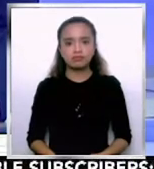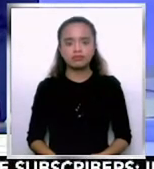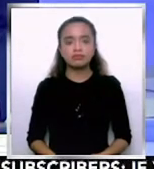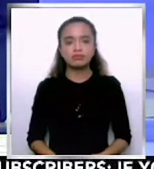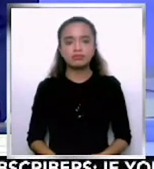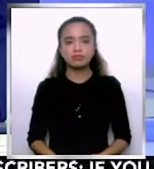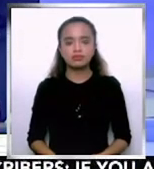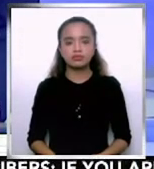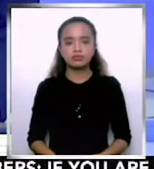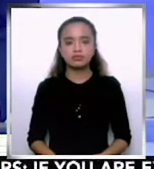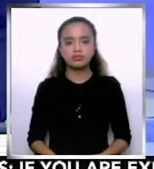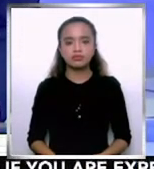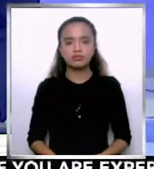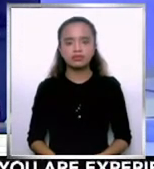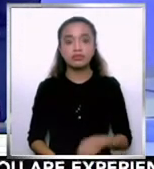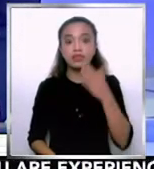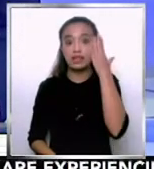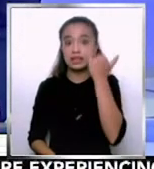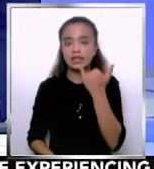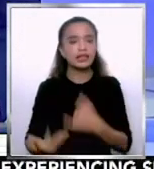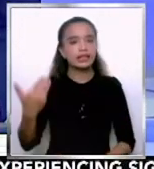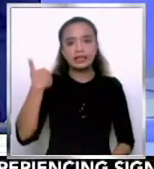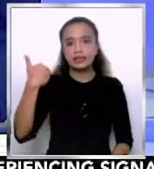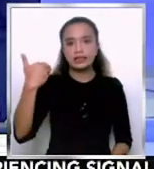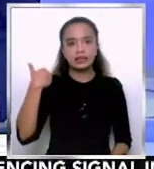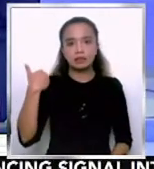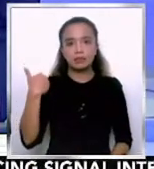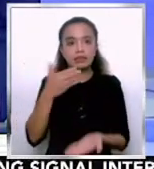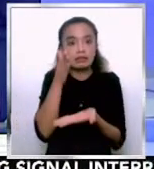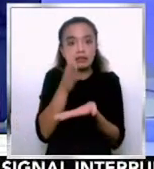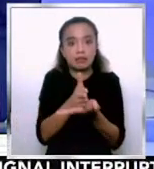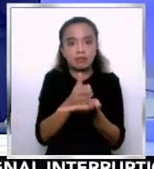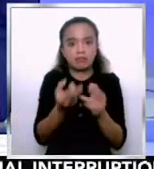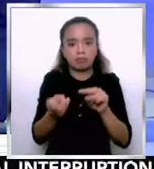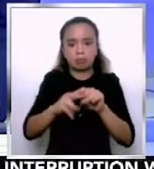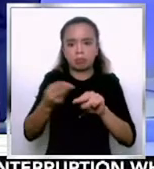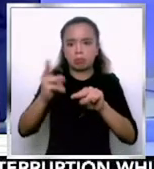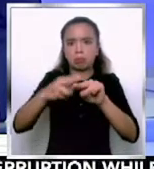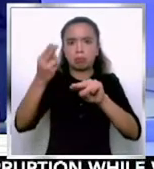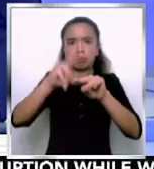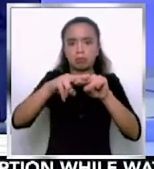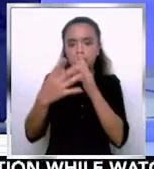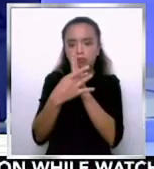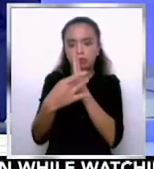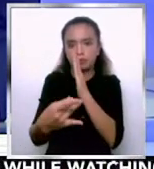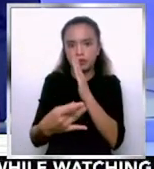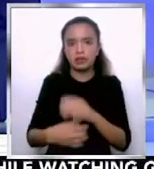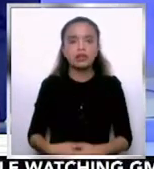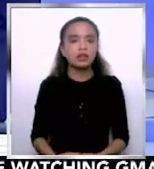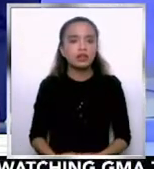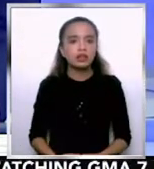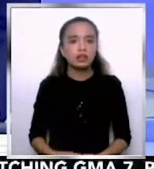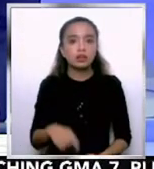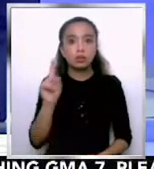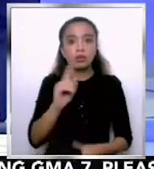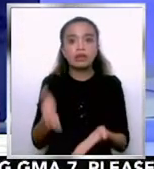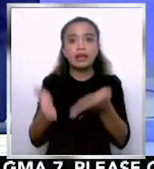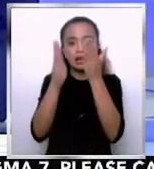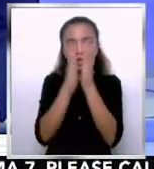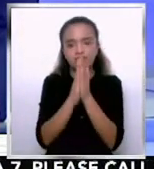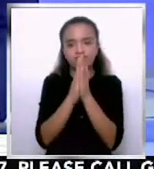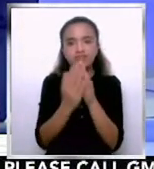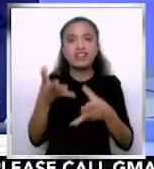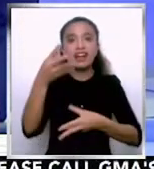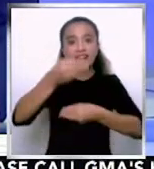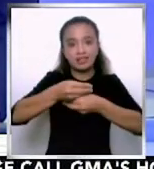Dahil po sa wala pa ring preno, taas presyo ng produktong petrolyo, hihirit naman ng dagdag singil pamasahe ang mga bus at